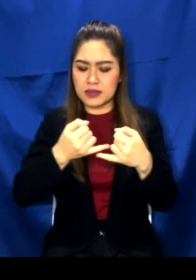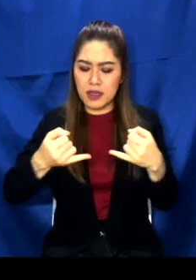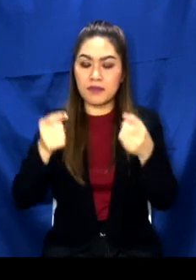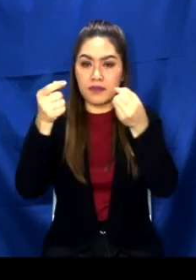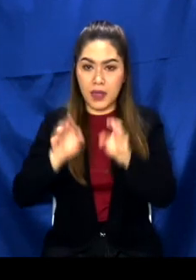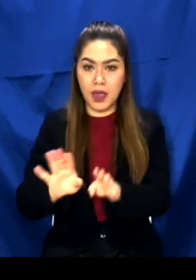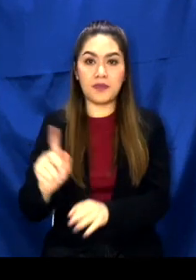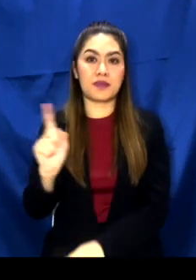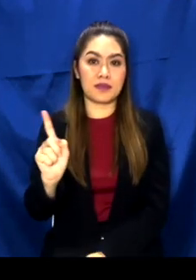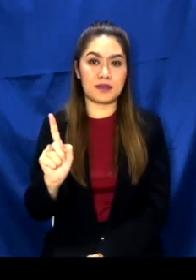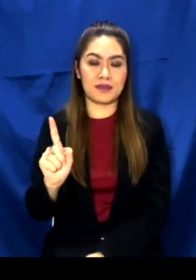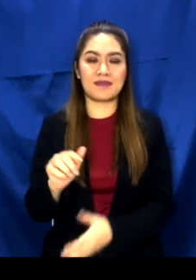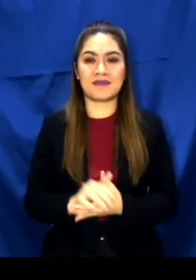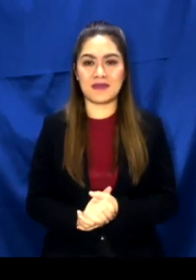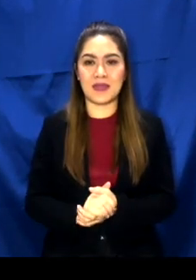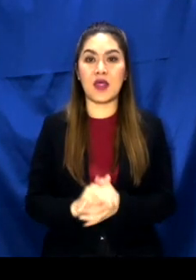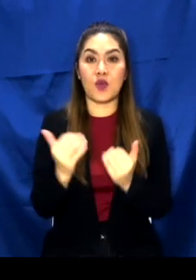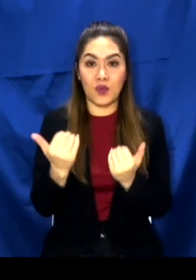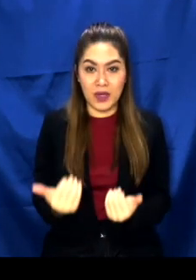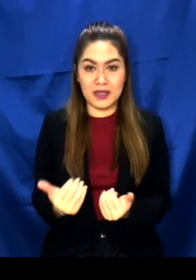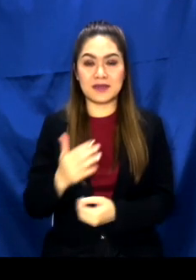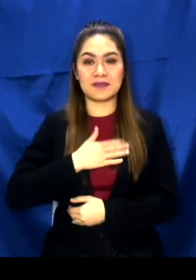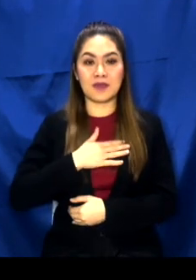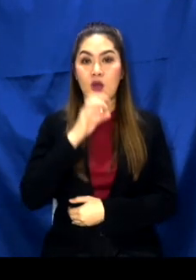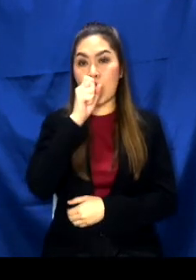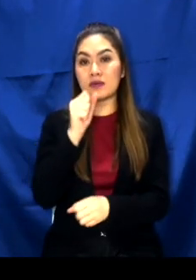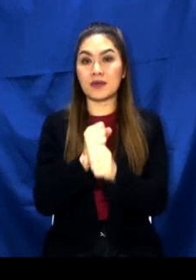อแล้วก็จะออกแบบมาเป็นแบบไหนต่อส่วน EP นี้หนูก็ทดล